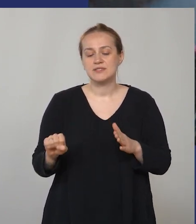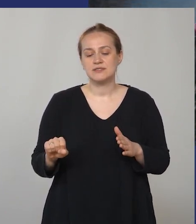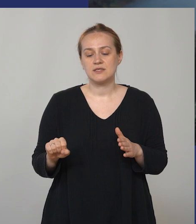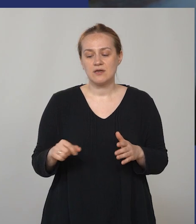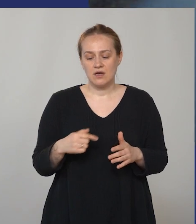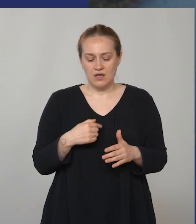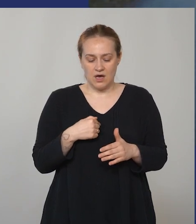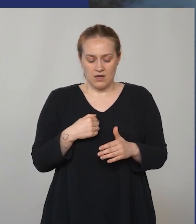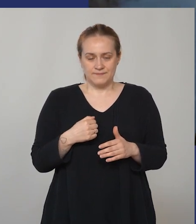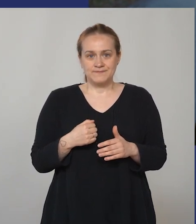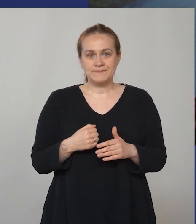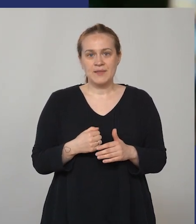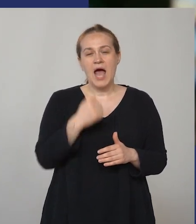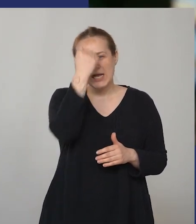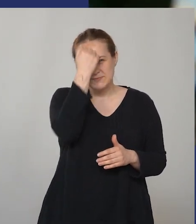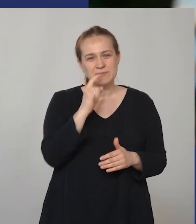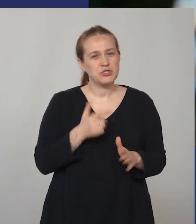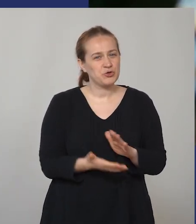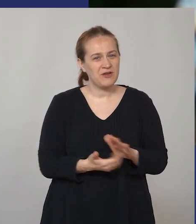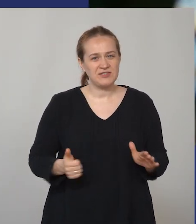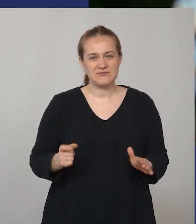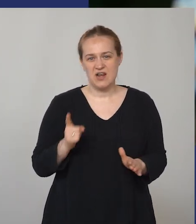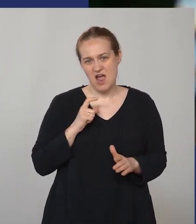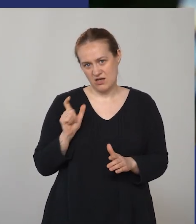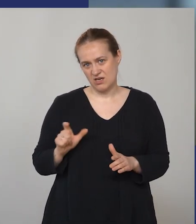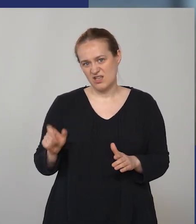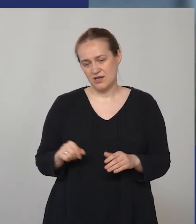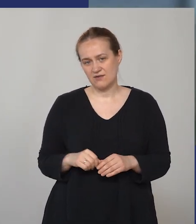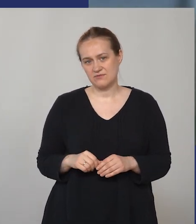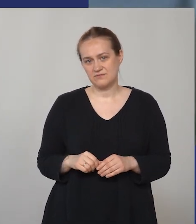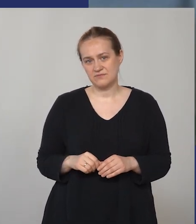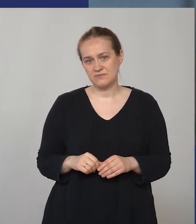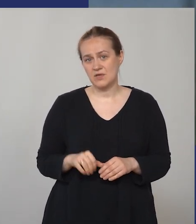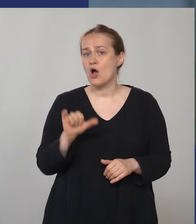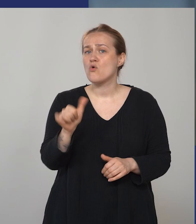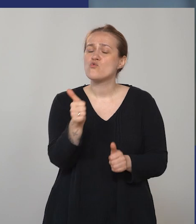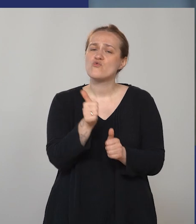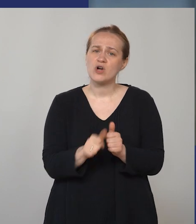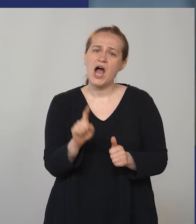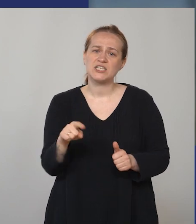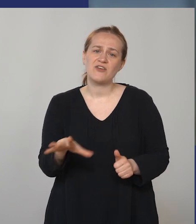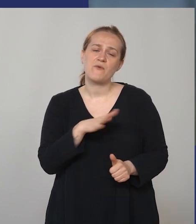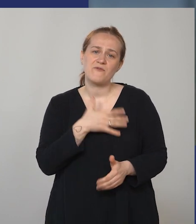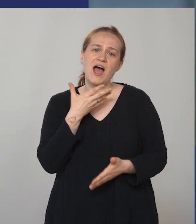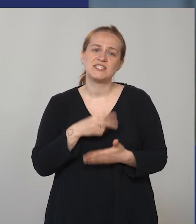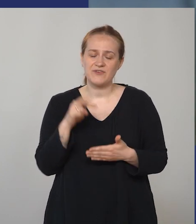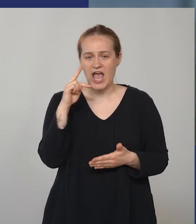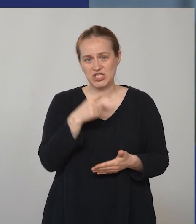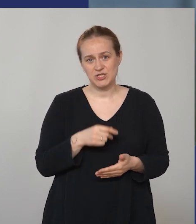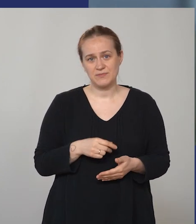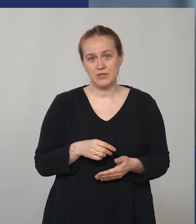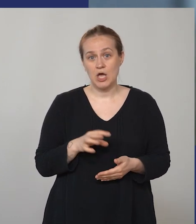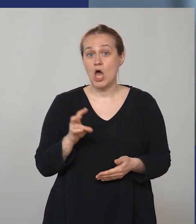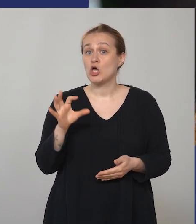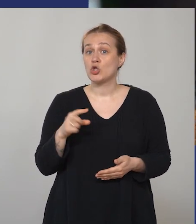победитель. Я... Спасибо, что не вызвали охранников. У каждого бывают свои ошибки.